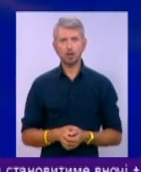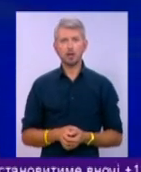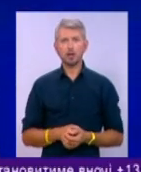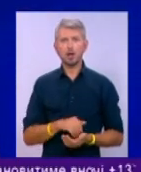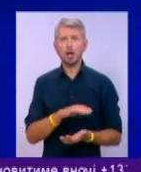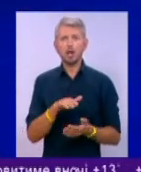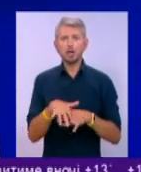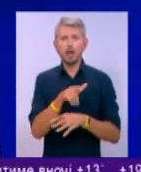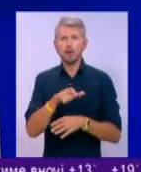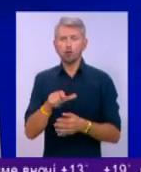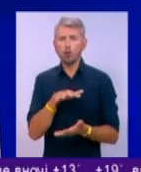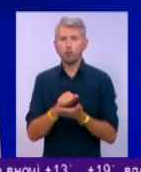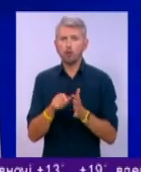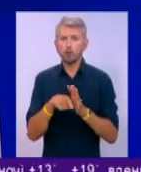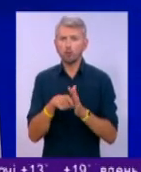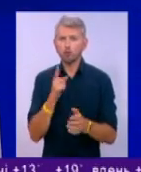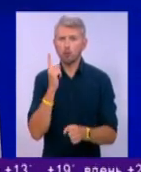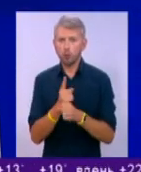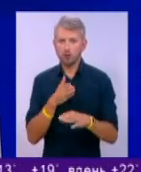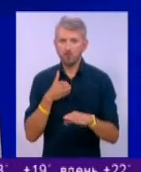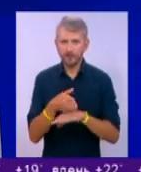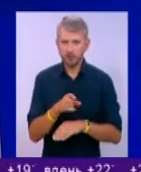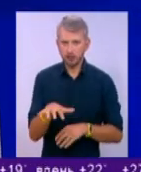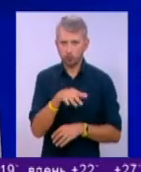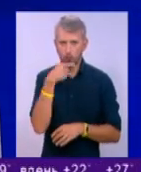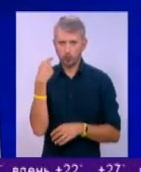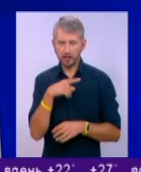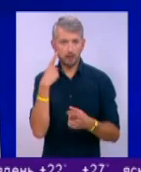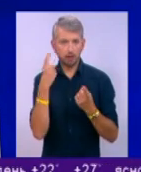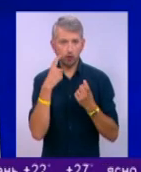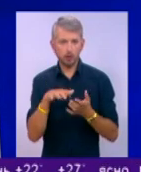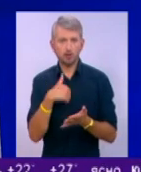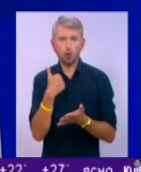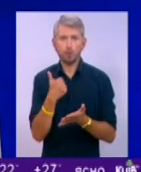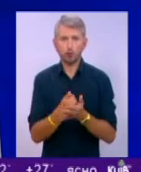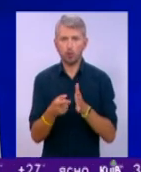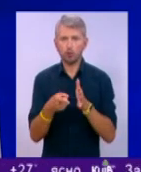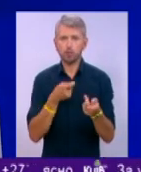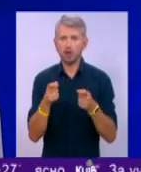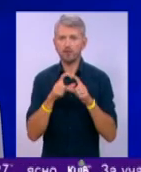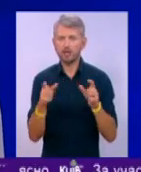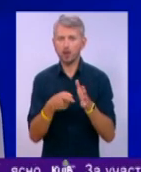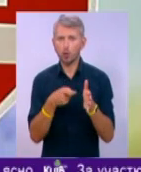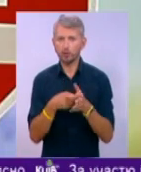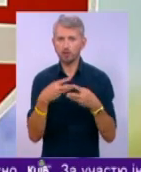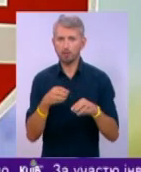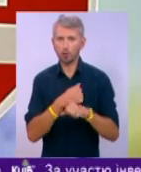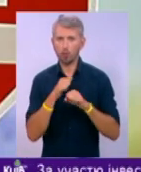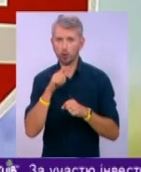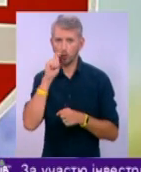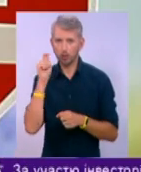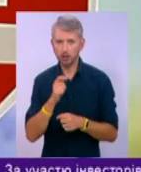Населенню окупованого Донбасу заборонили в'їзд на територію Росії. За інформацією Головного управління розвідки Міноборони